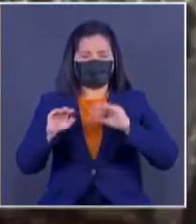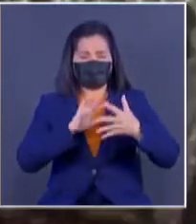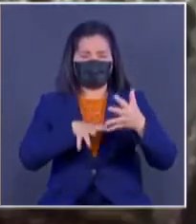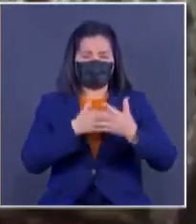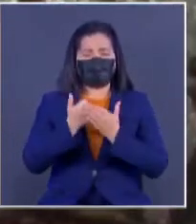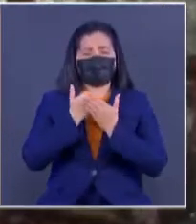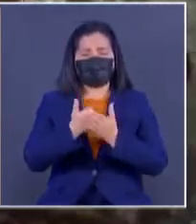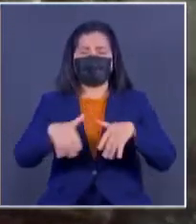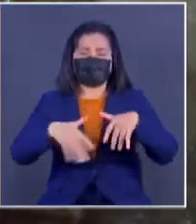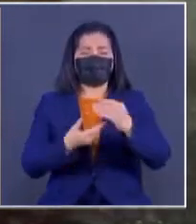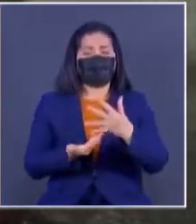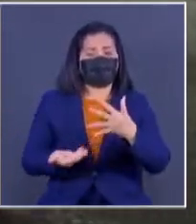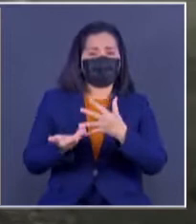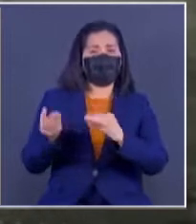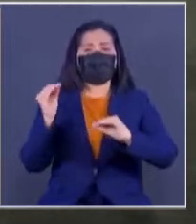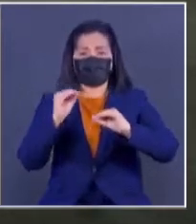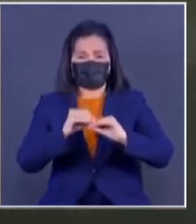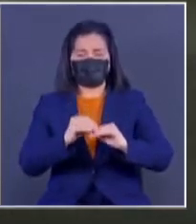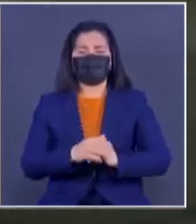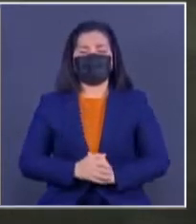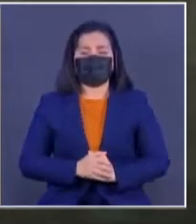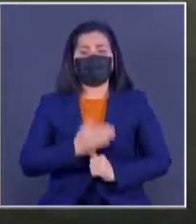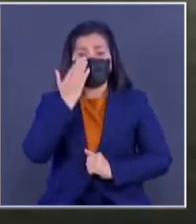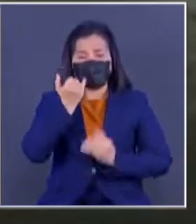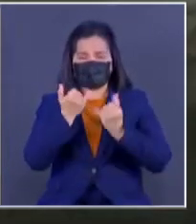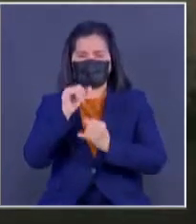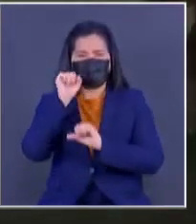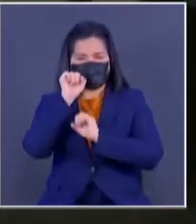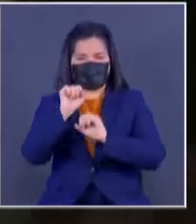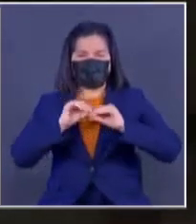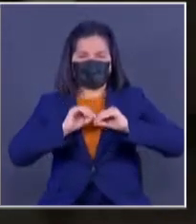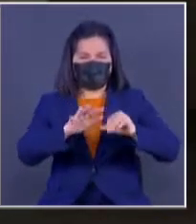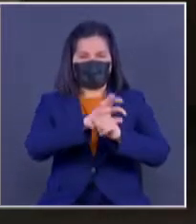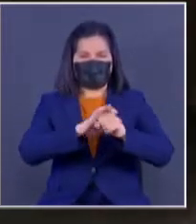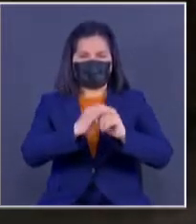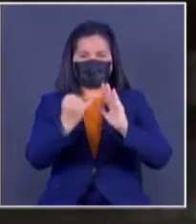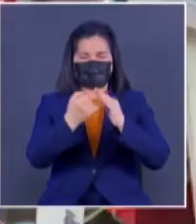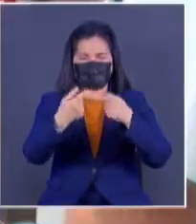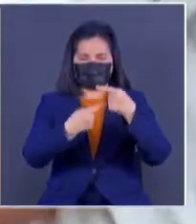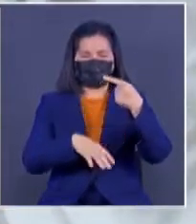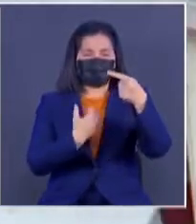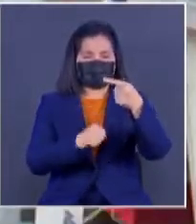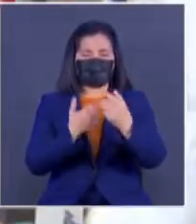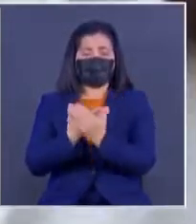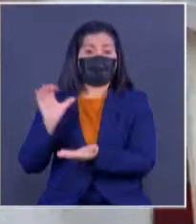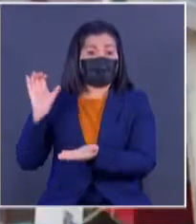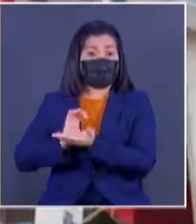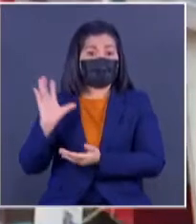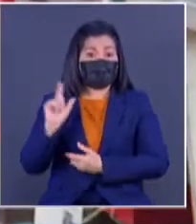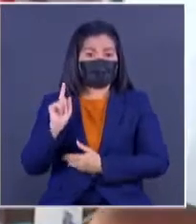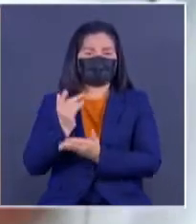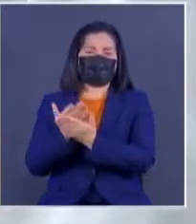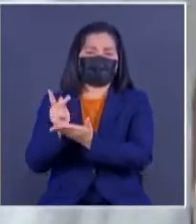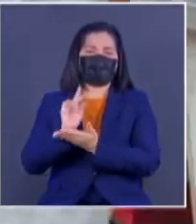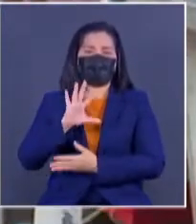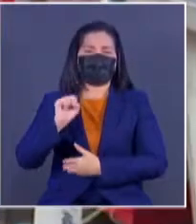เพื่อรองรับการยกระดับมาตรการป้องกันการระบาดในพื้นที่10จังหวัดสีแดงเข้มก็จะใช้งบประมาณจากพรก.เงินกู้